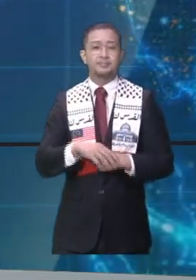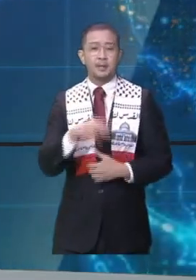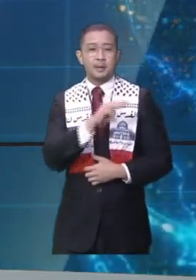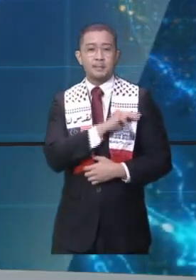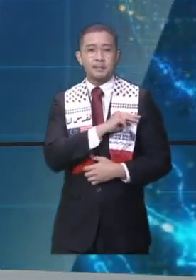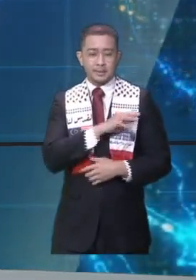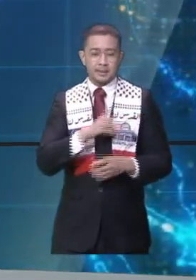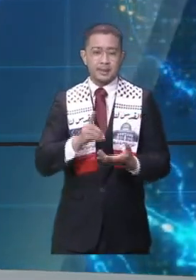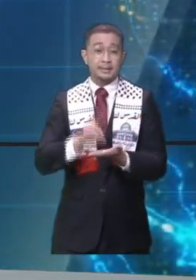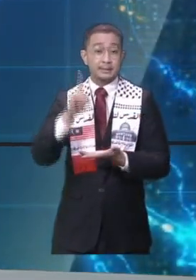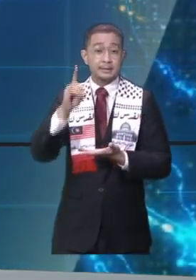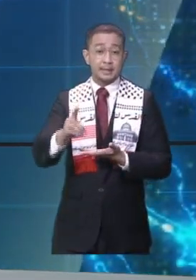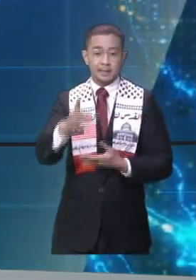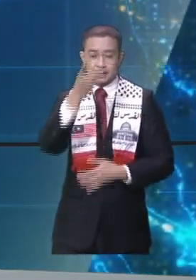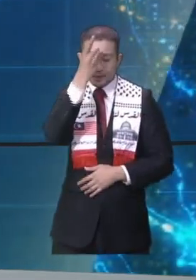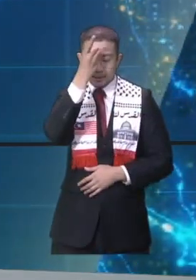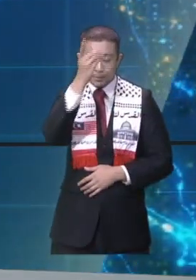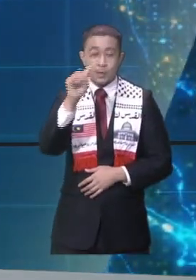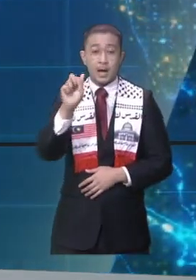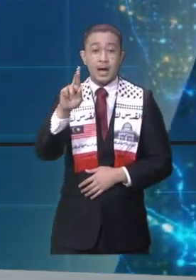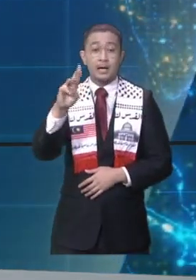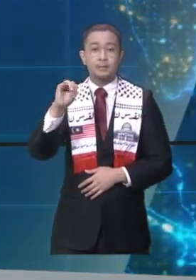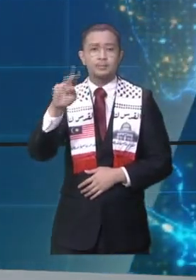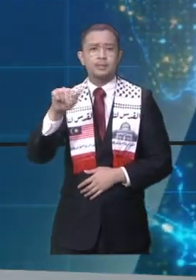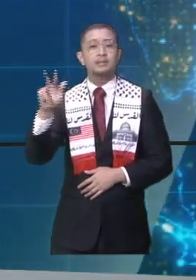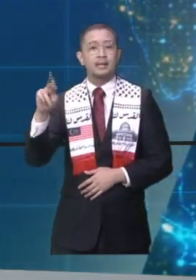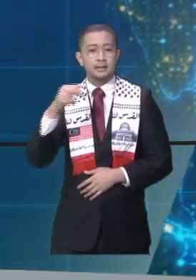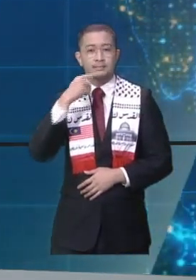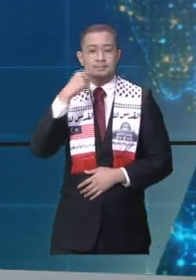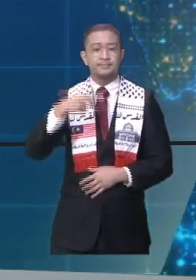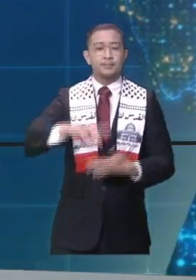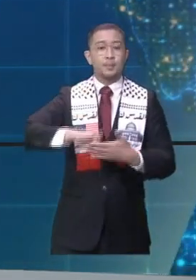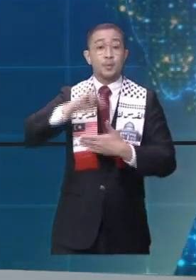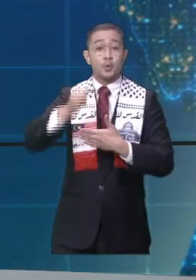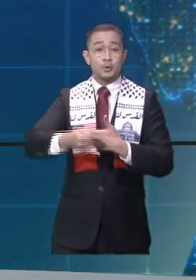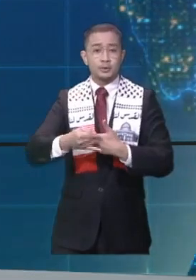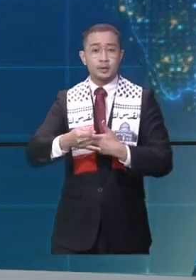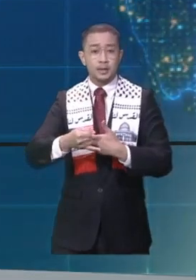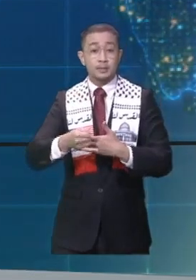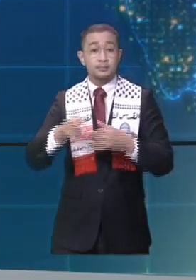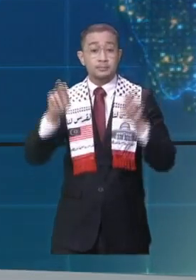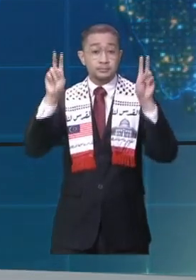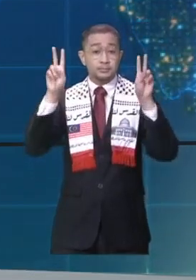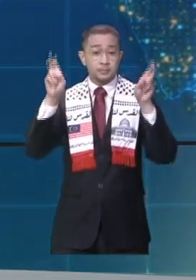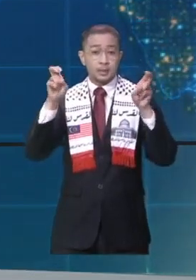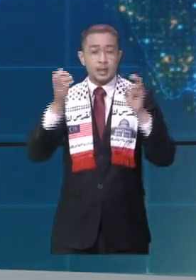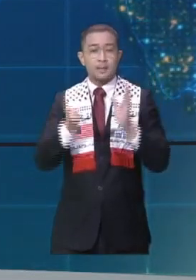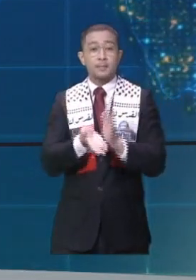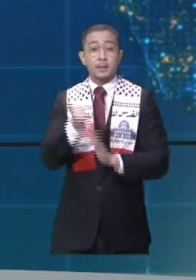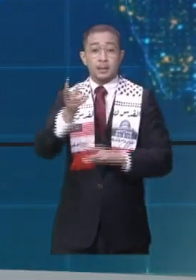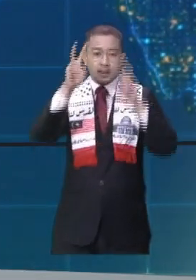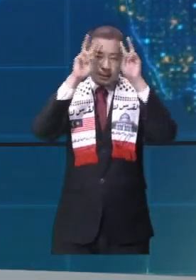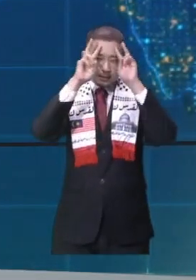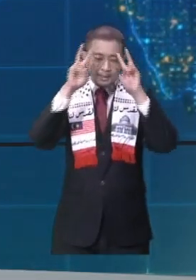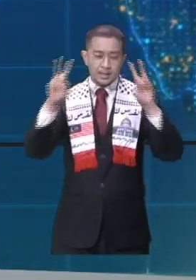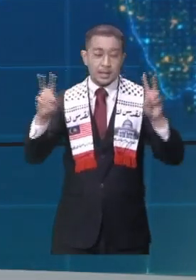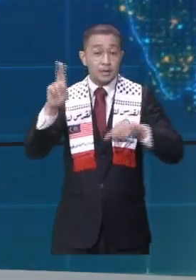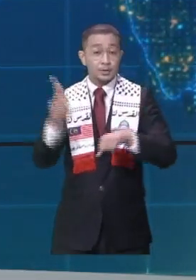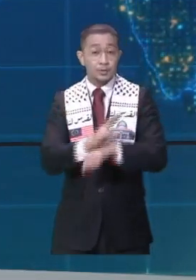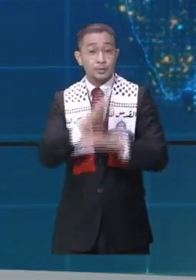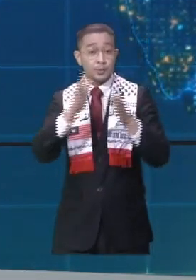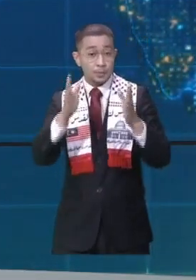Perdagangan Dalam Negeri dan Kos Sara Hidup, Dato' Armizan Muhammad Ali berkata, program bertemakan meningkatkan kesejahteraan